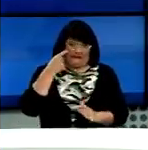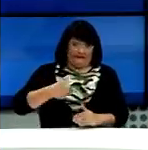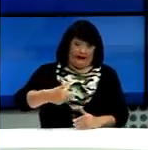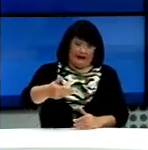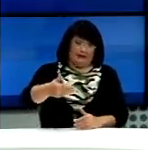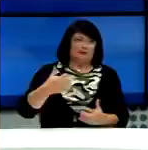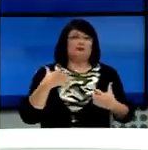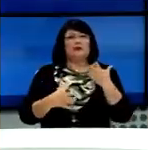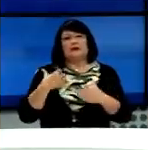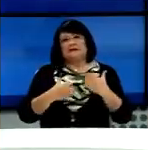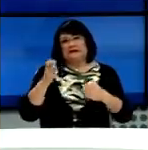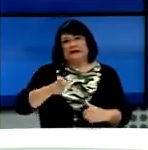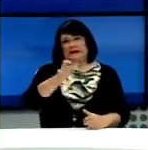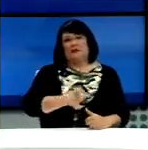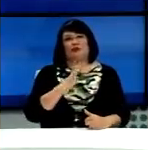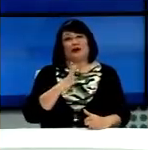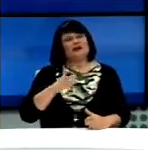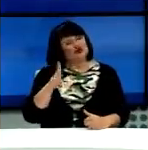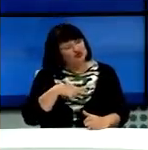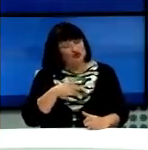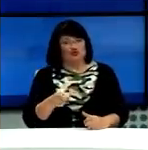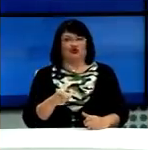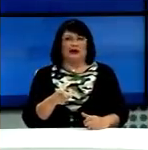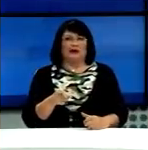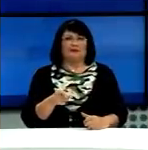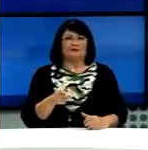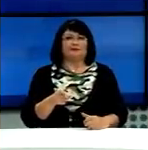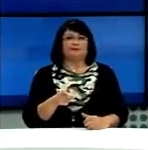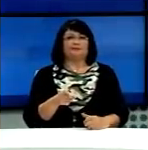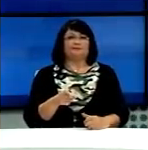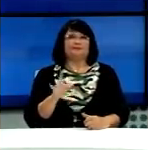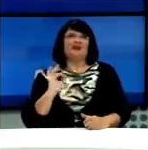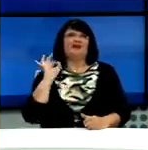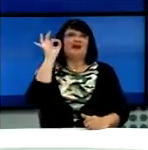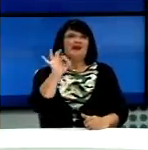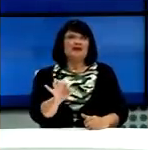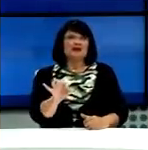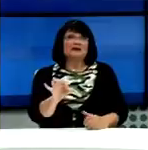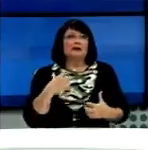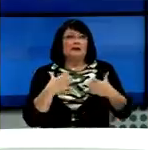Και η ανησυχία των πολιτών, και δικαίως θα έλεγα, έχει φτάσει στο κατακόρυφο.